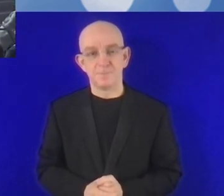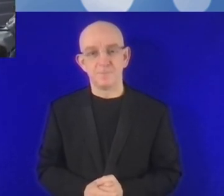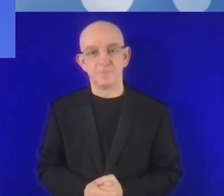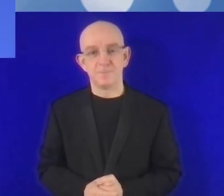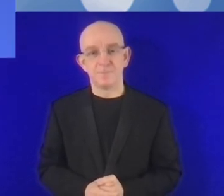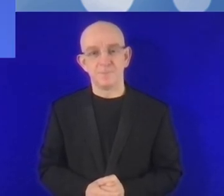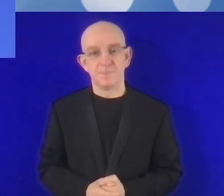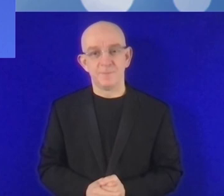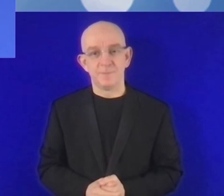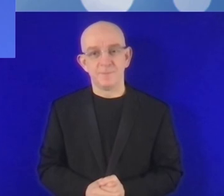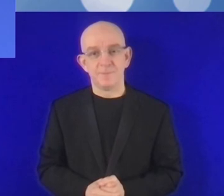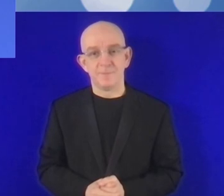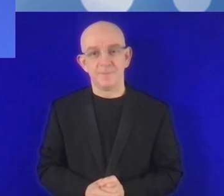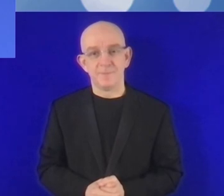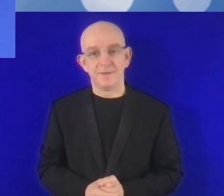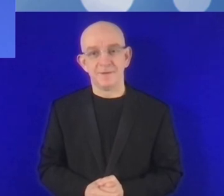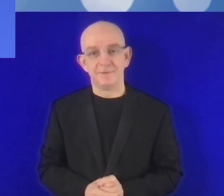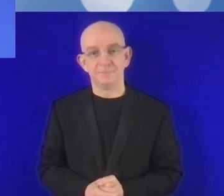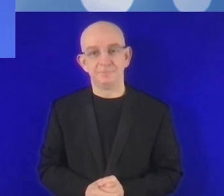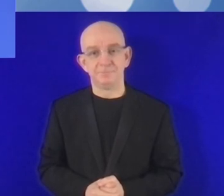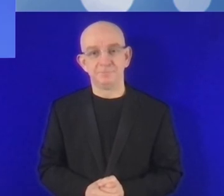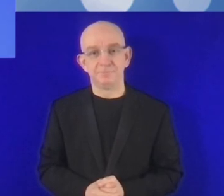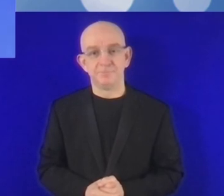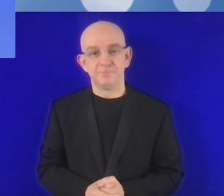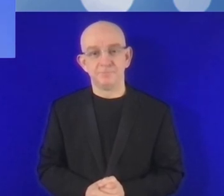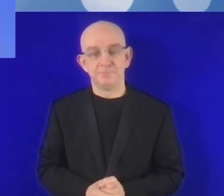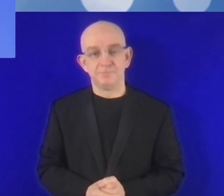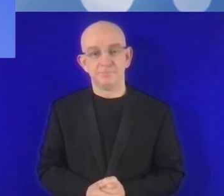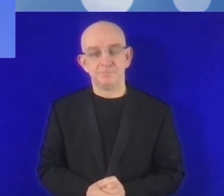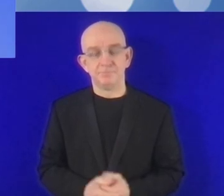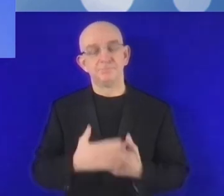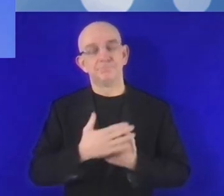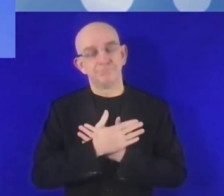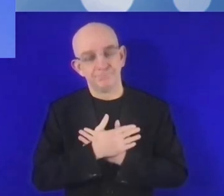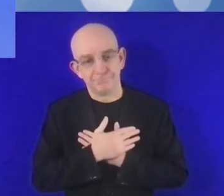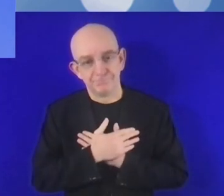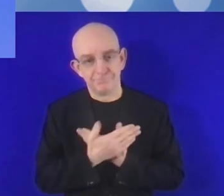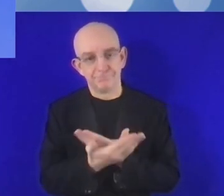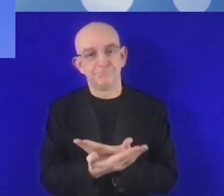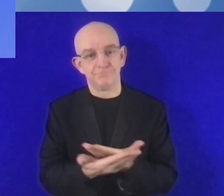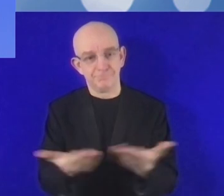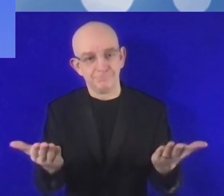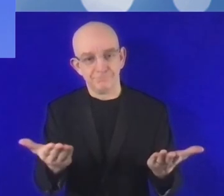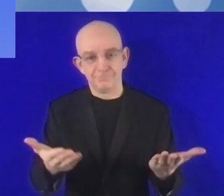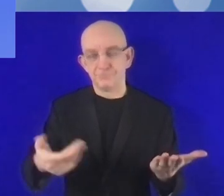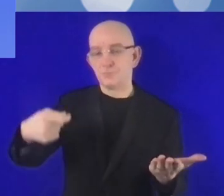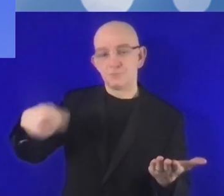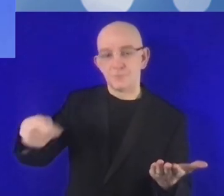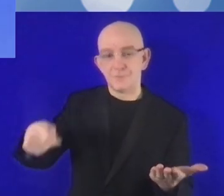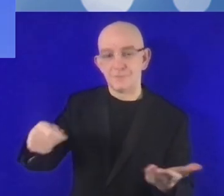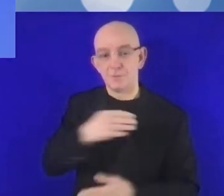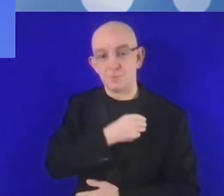Your Excellency, Mr. Duda, President Poland, Your Excellency, Mr. Morawiecki, Prime